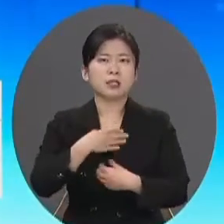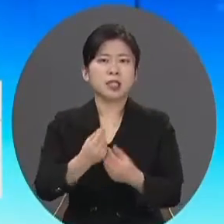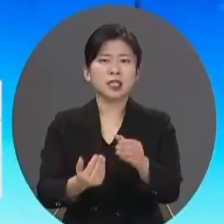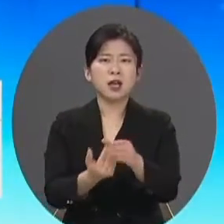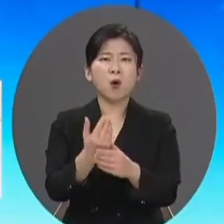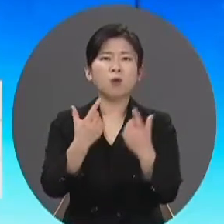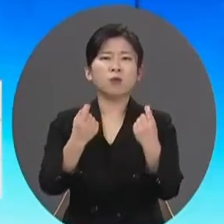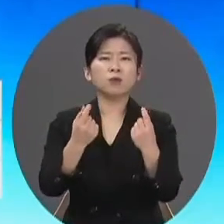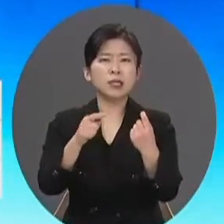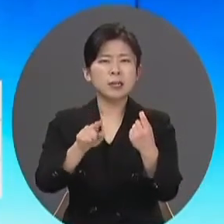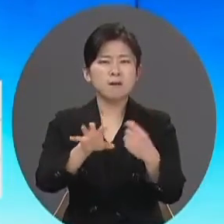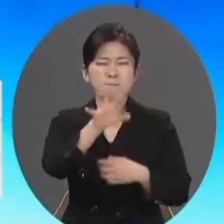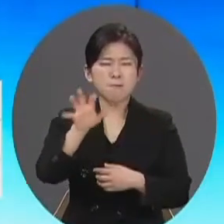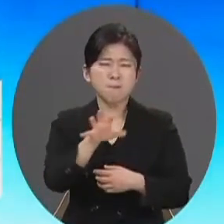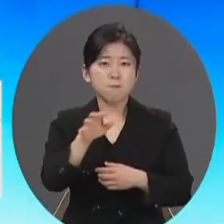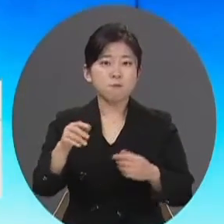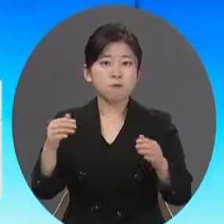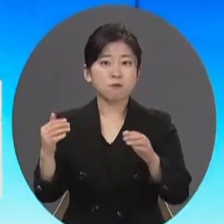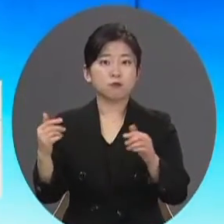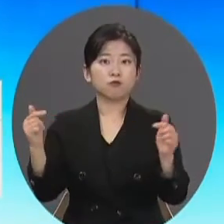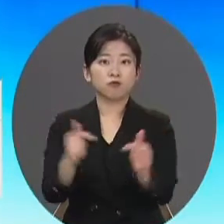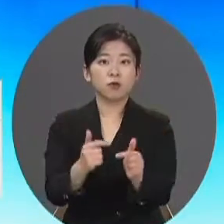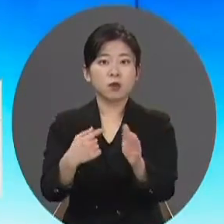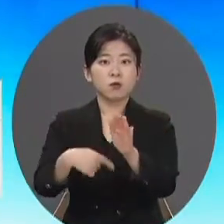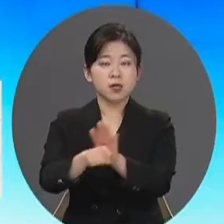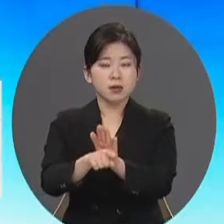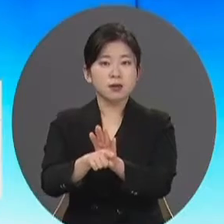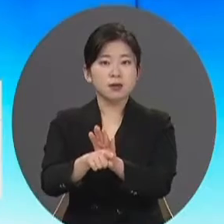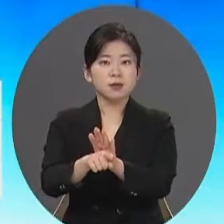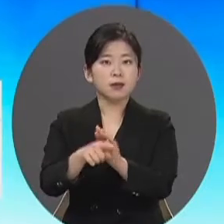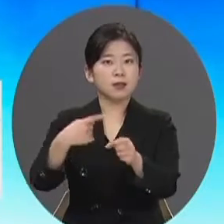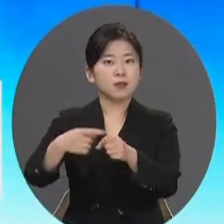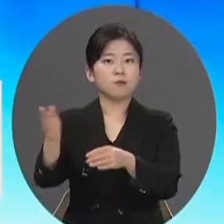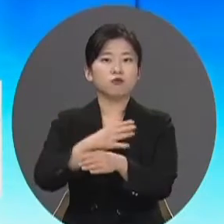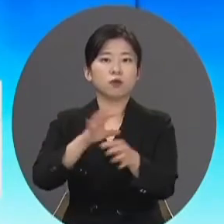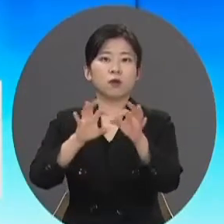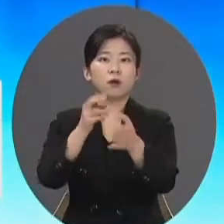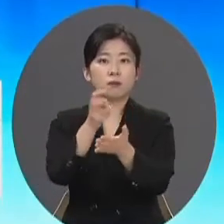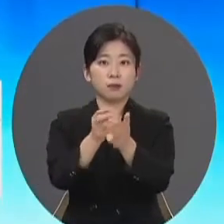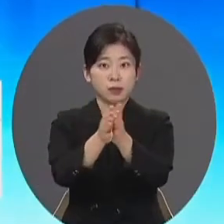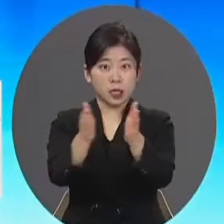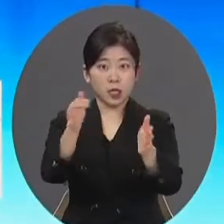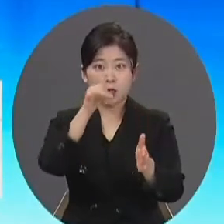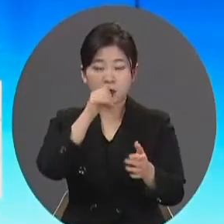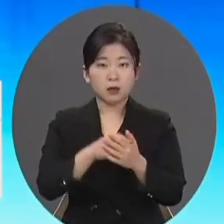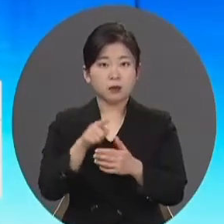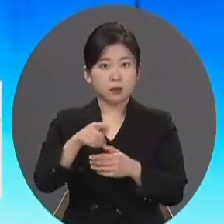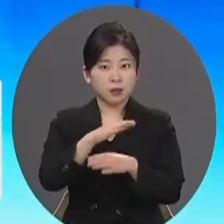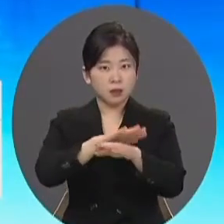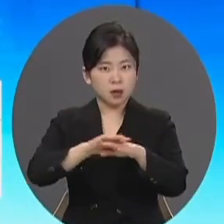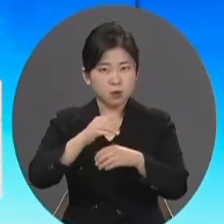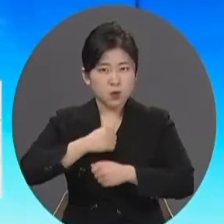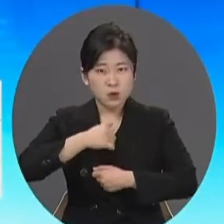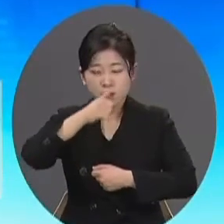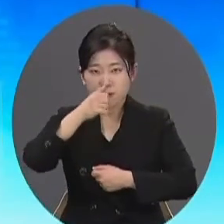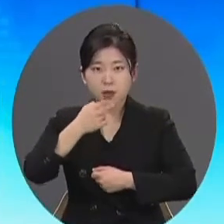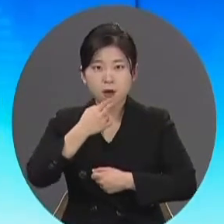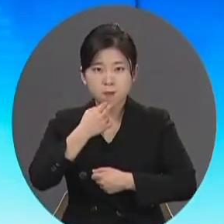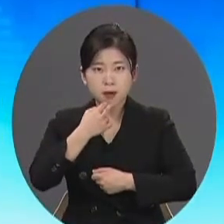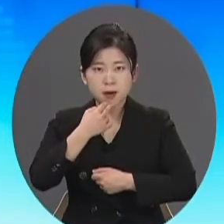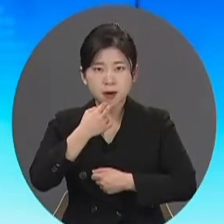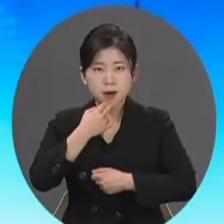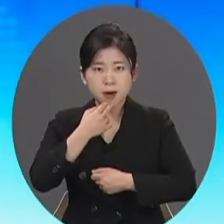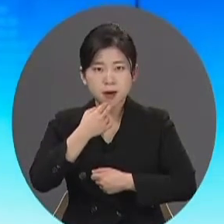되풀이되는 사고를 막기 위해 내년부터 관련 법과 규정이 적용됩니다 이를 잘 지키는지 그리고 적용은